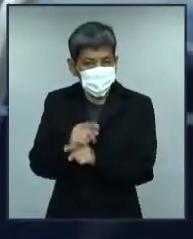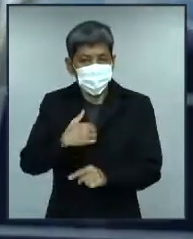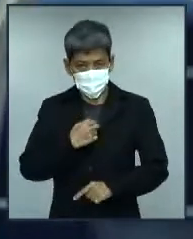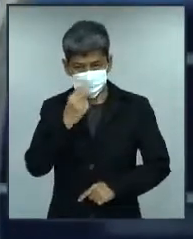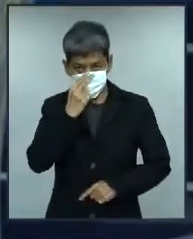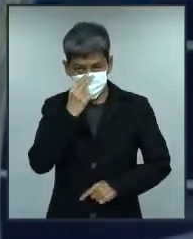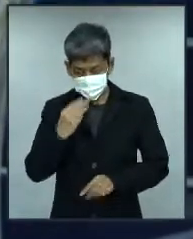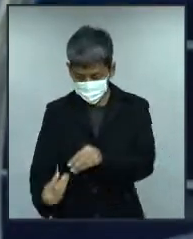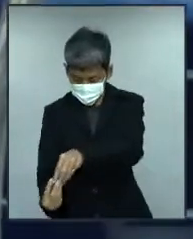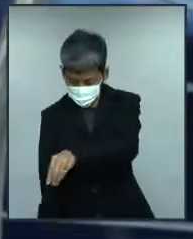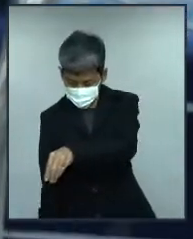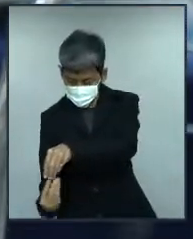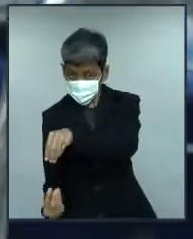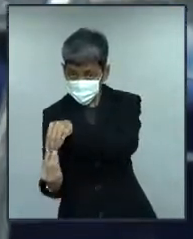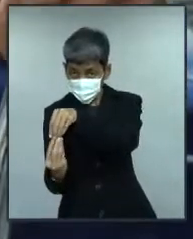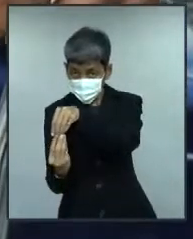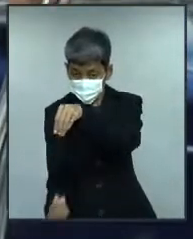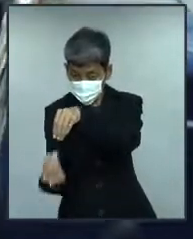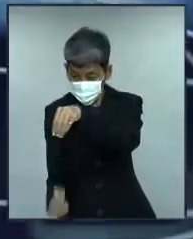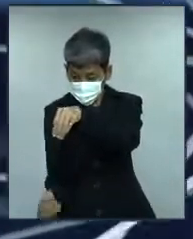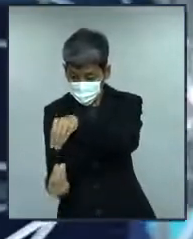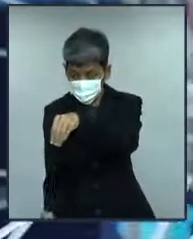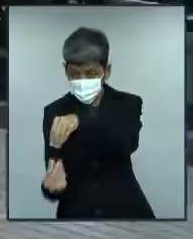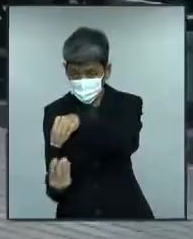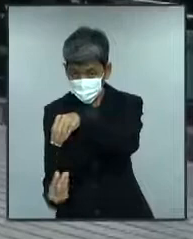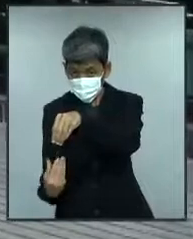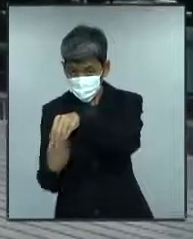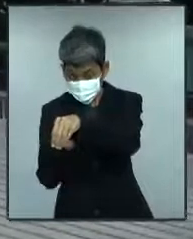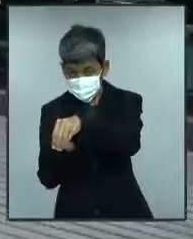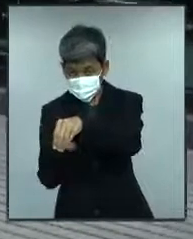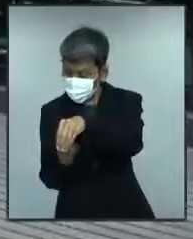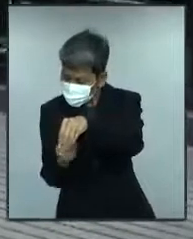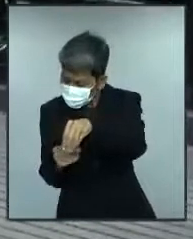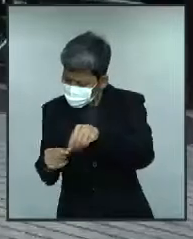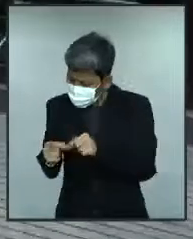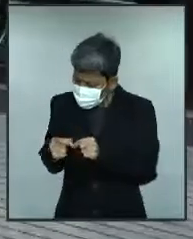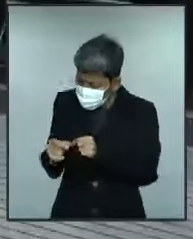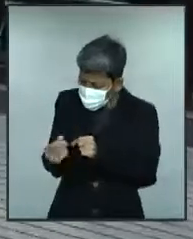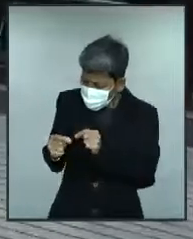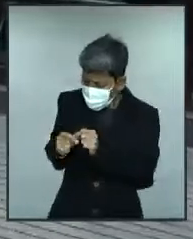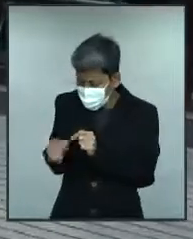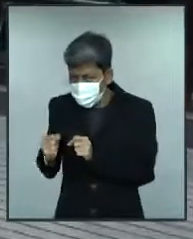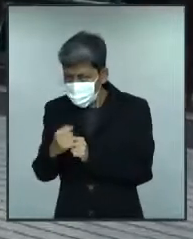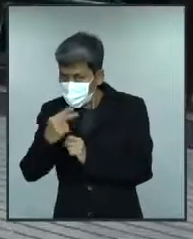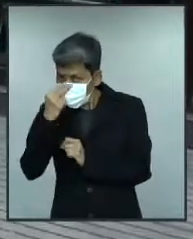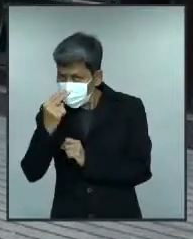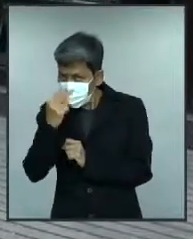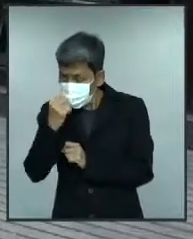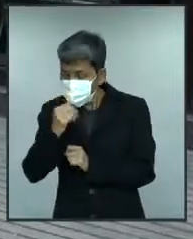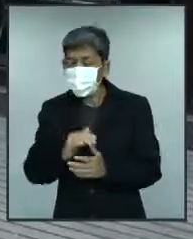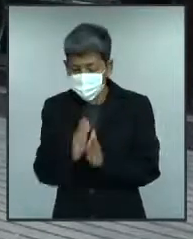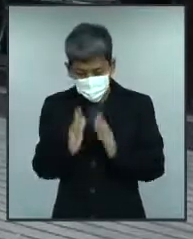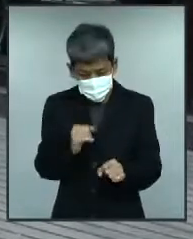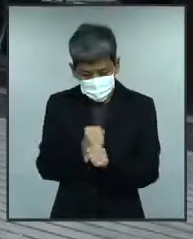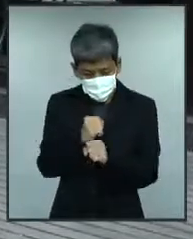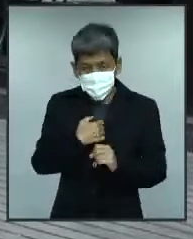นี้เองเราก็ต้องมาดูว่าระยะของมันเนี่ยเรามีเขาเรียกว่าเทมเพลตคร่าวๆให้กับทาง